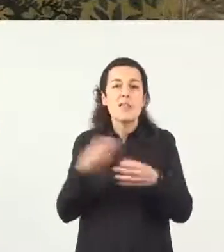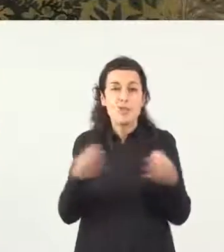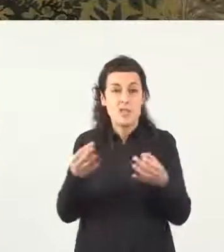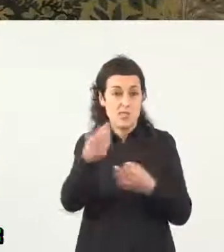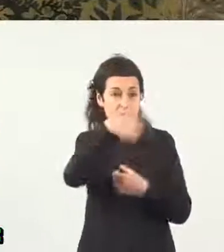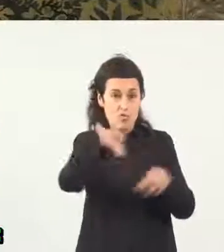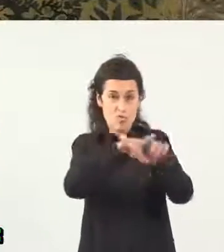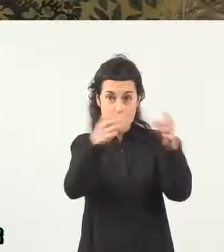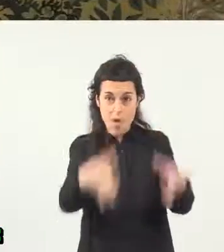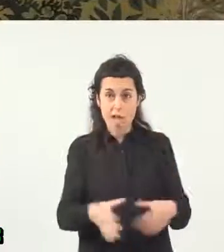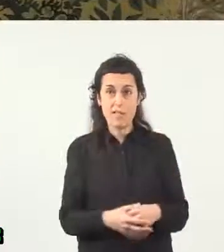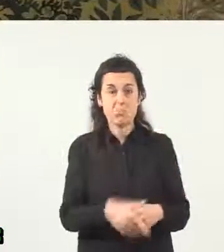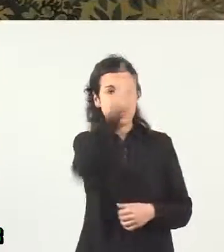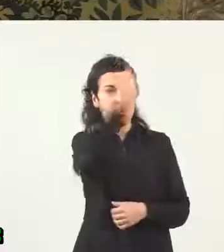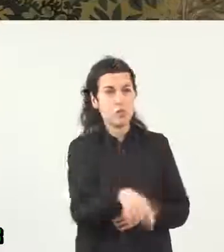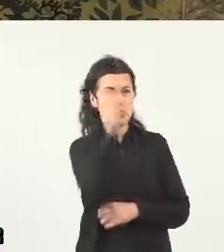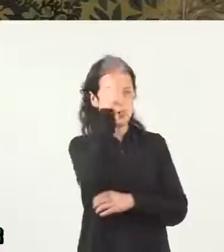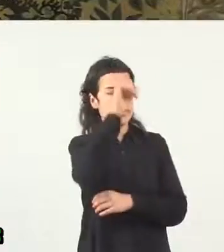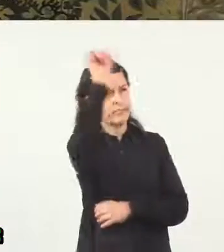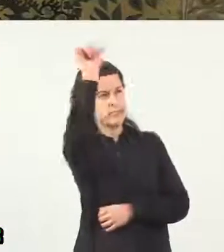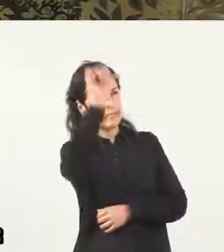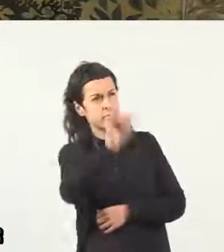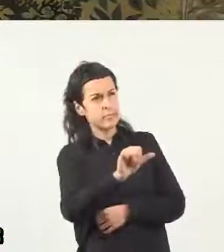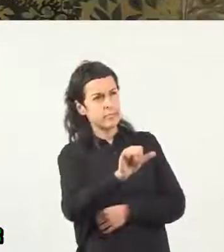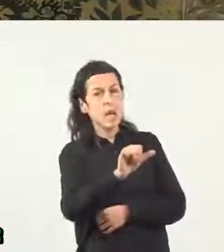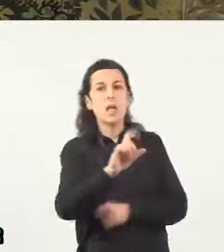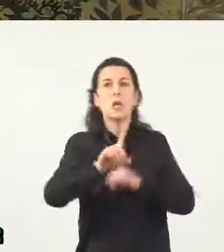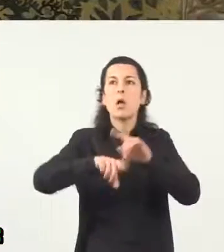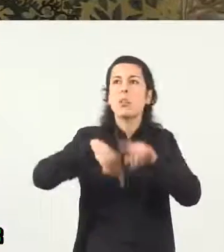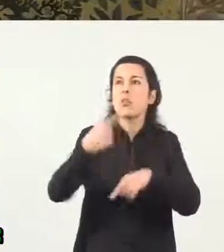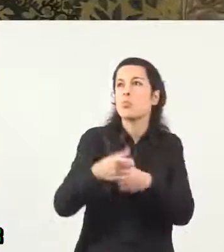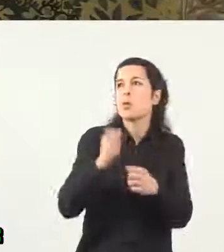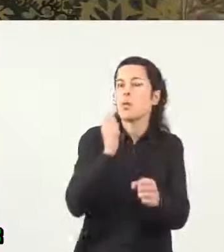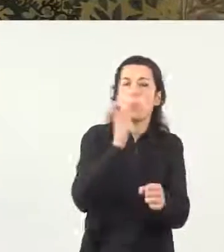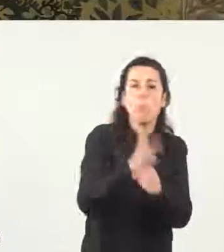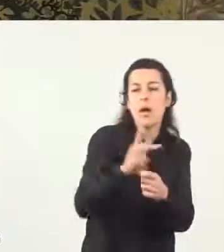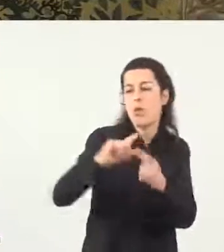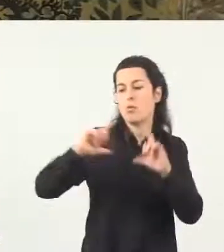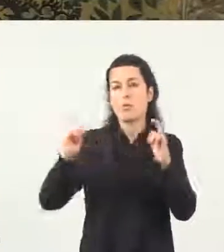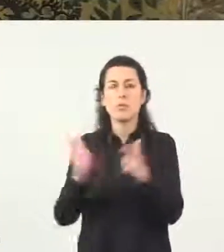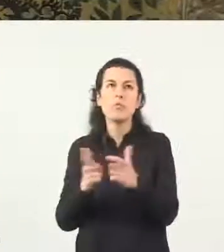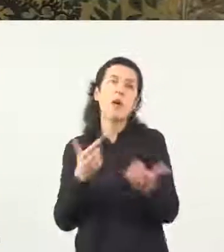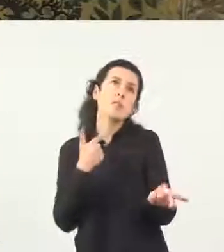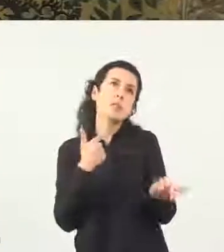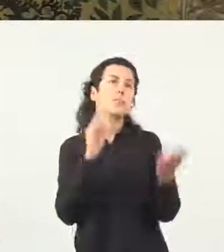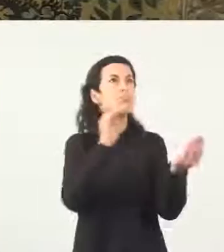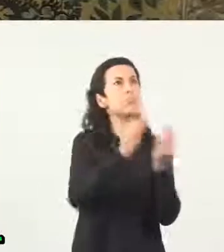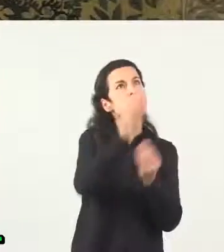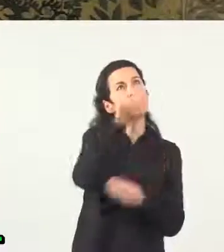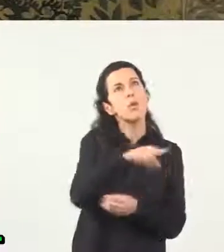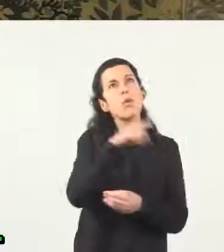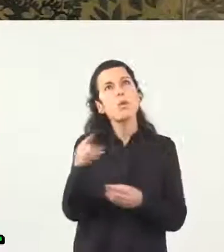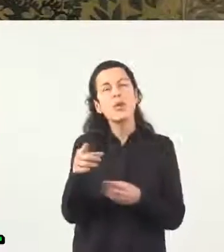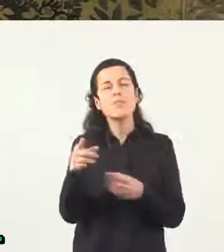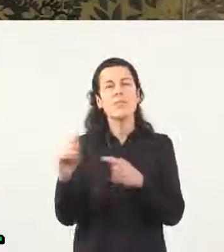zareten azuek, niri entzun, eta gero tabernan, edo urrengo bileran, edo tal, komentatu bai, ados gaude, ez gaude ados,